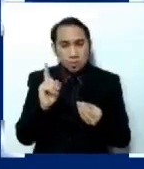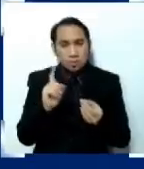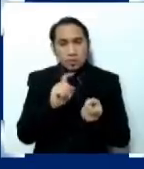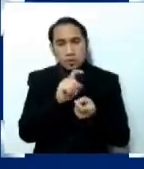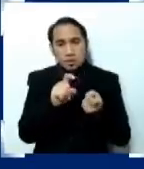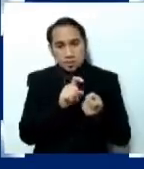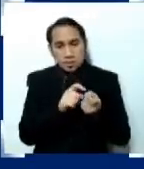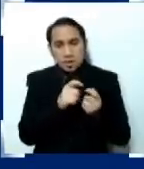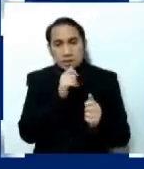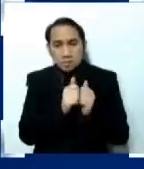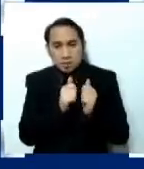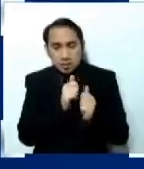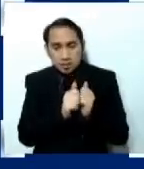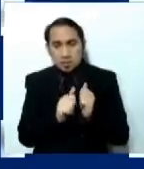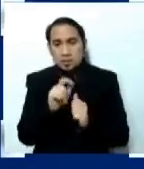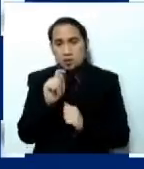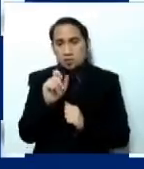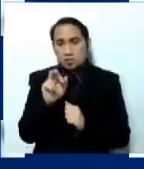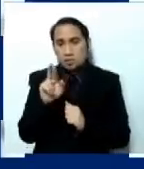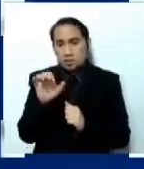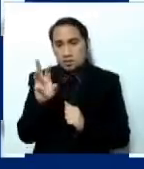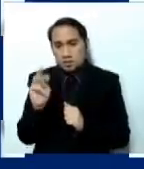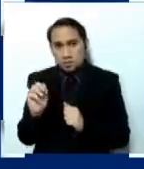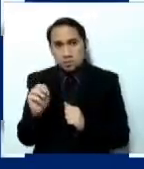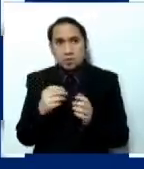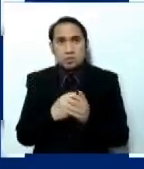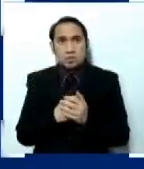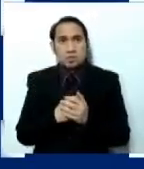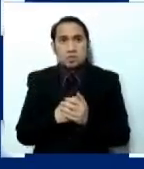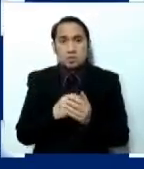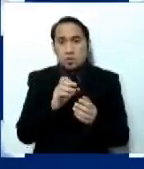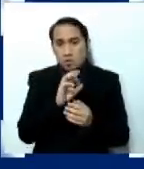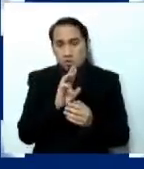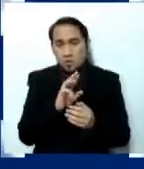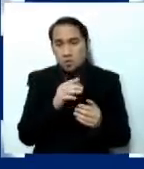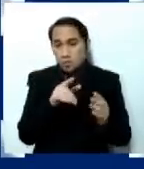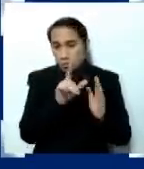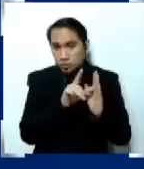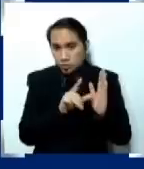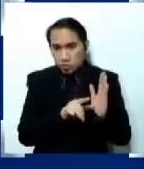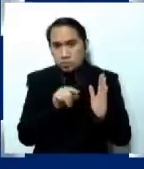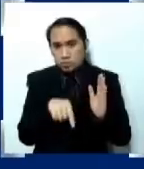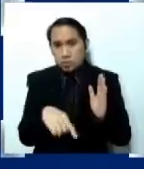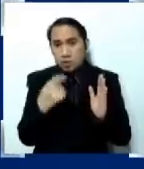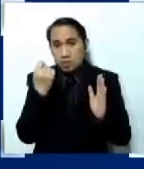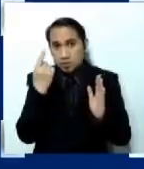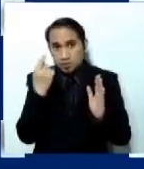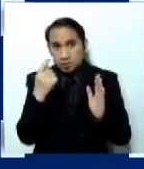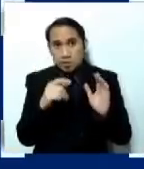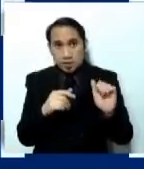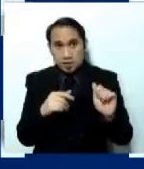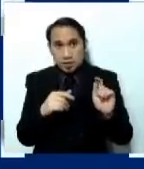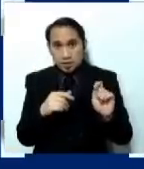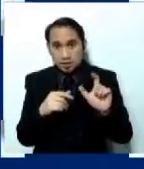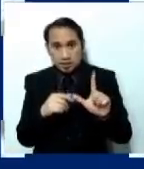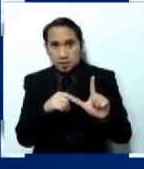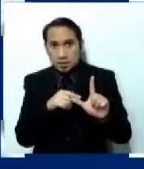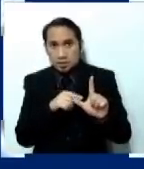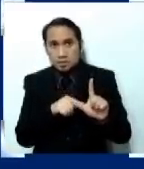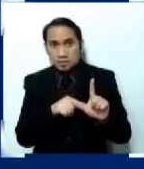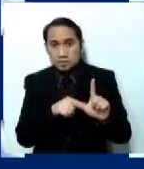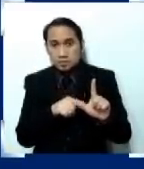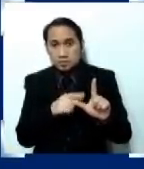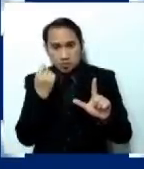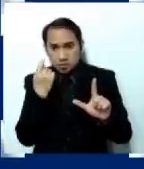ensure that a misimplementation or misunderstanding of the ATL will never occur at